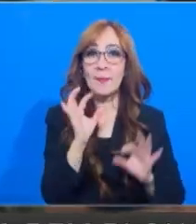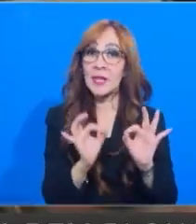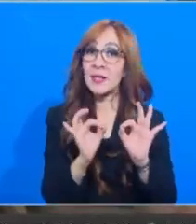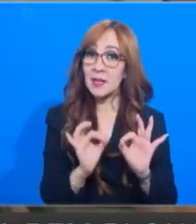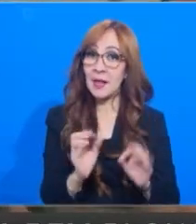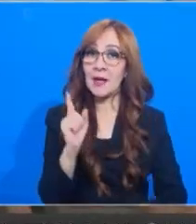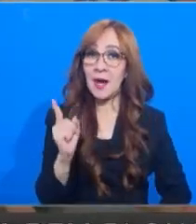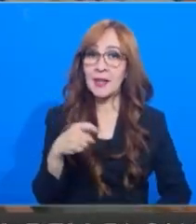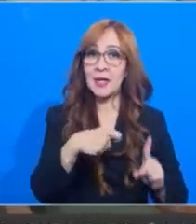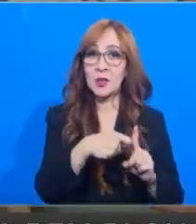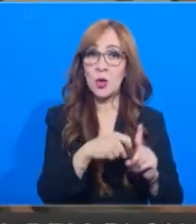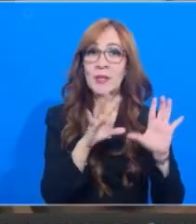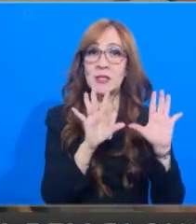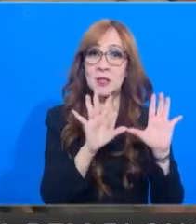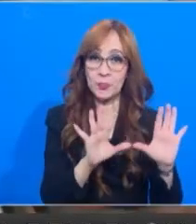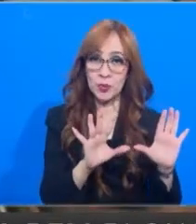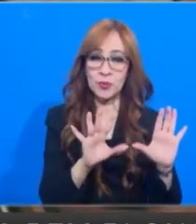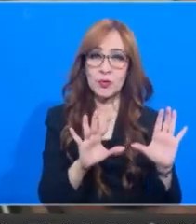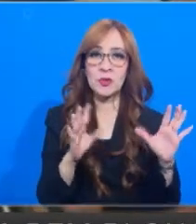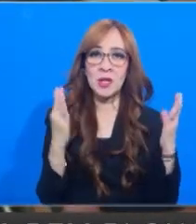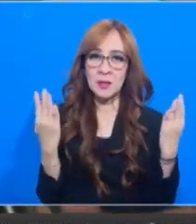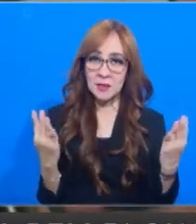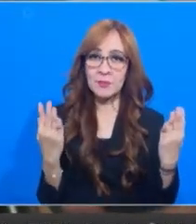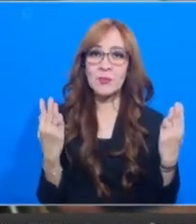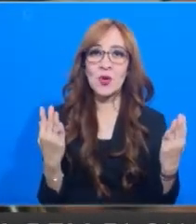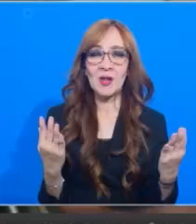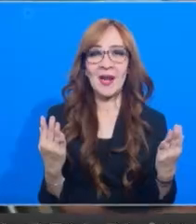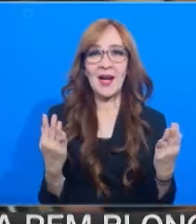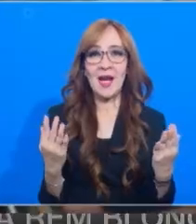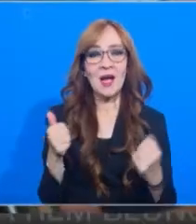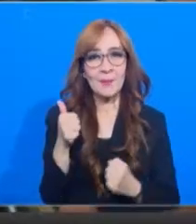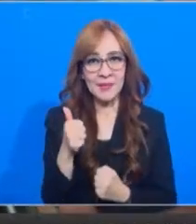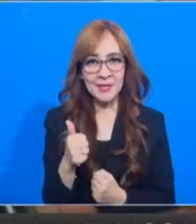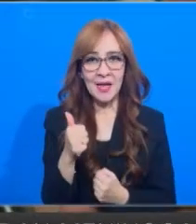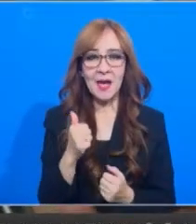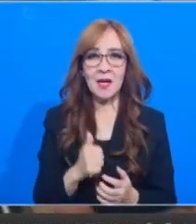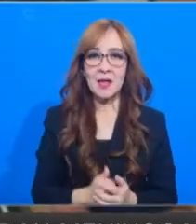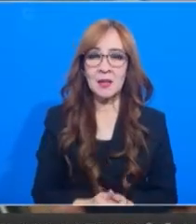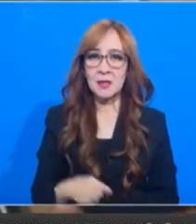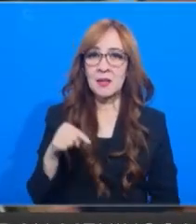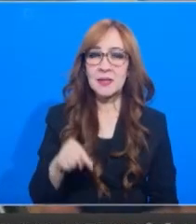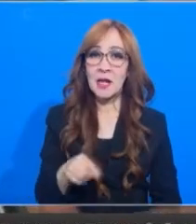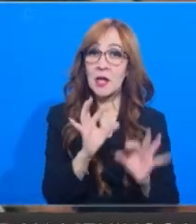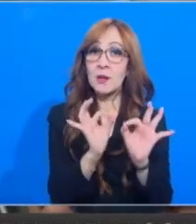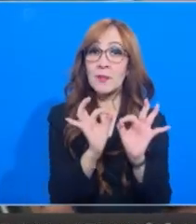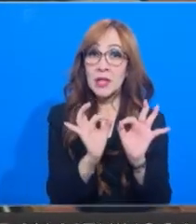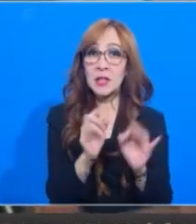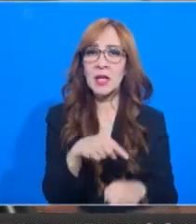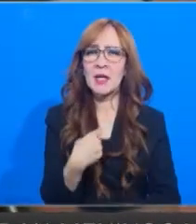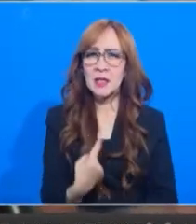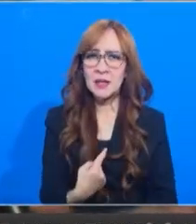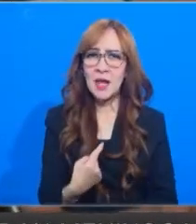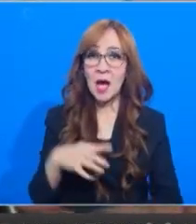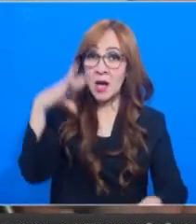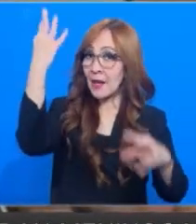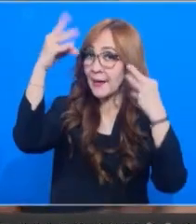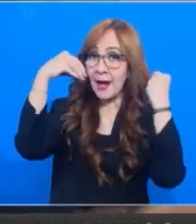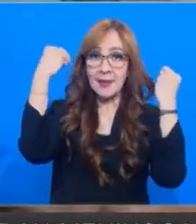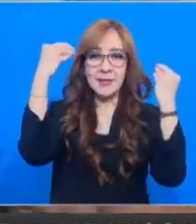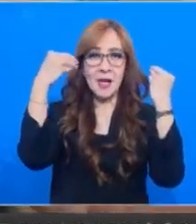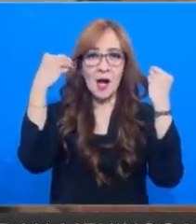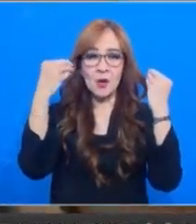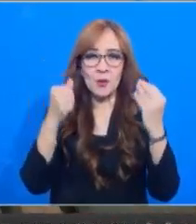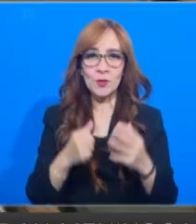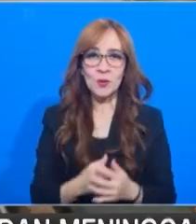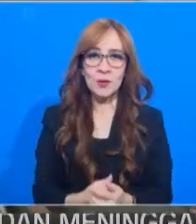10 gitu semoga ya Semoga dikabulkan gitu Karena kan saat ini pendidikan kita tu carutmarutnya luar biasa ya